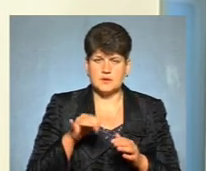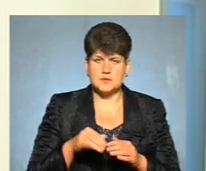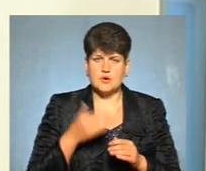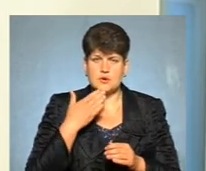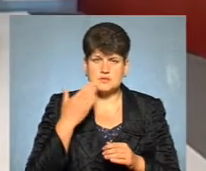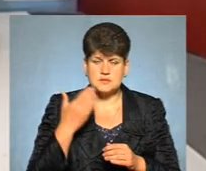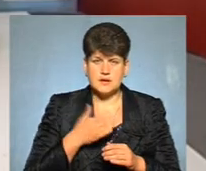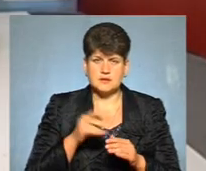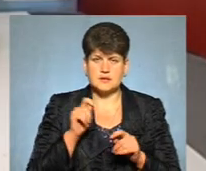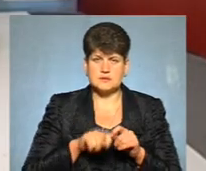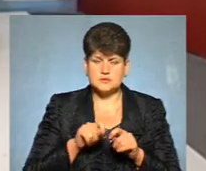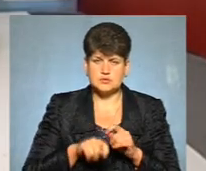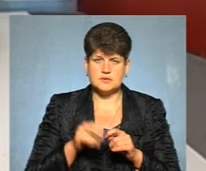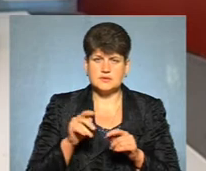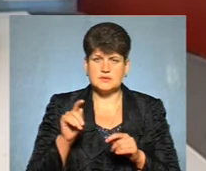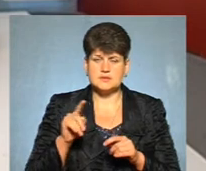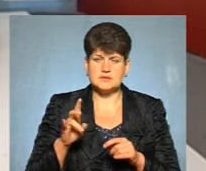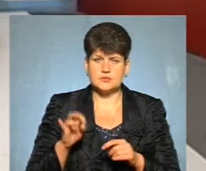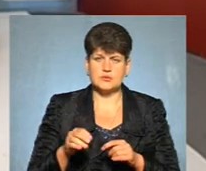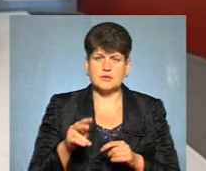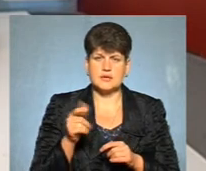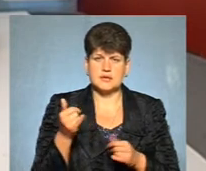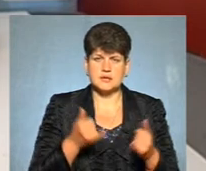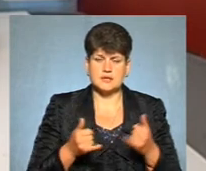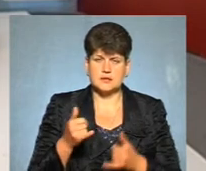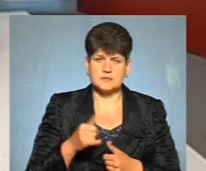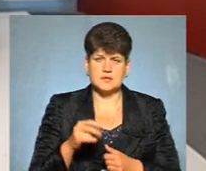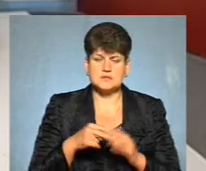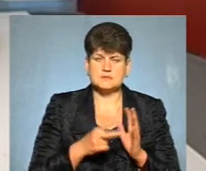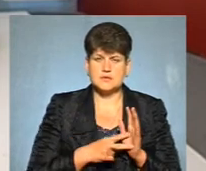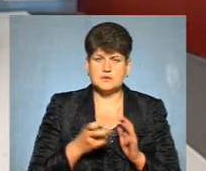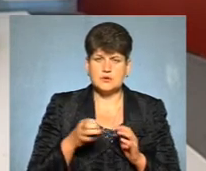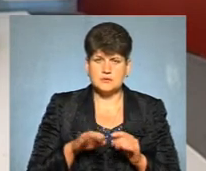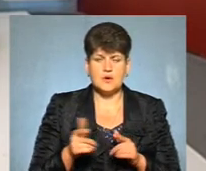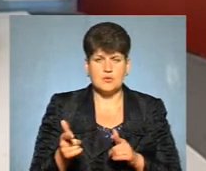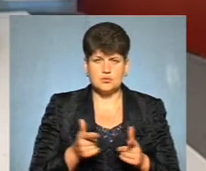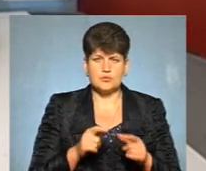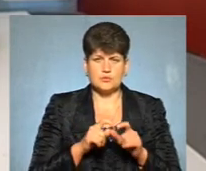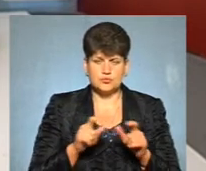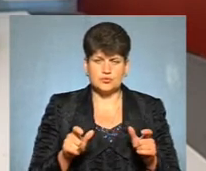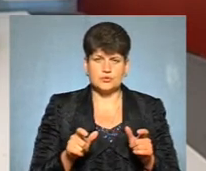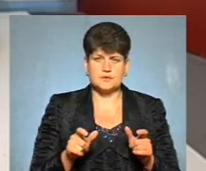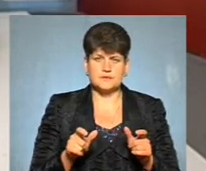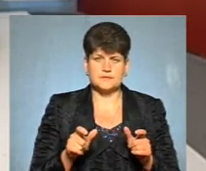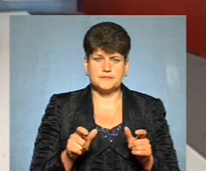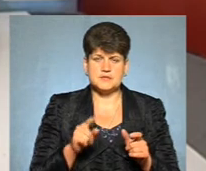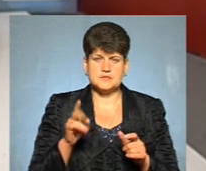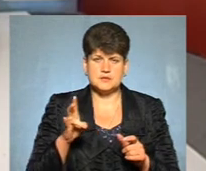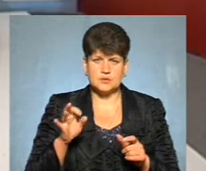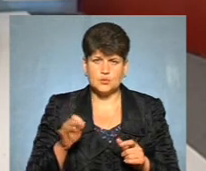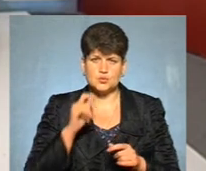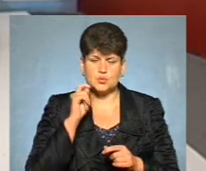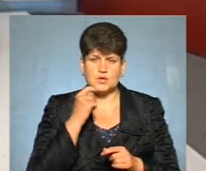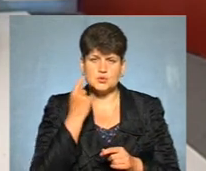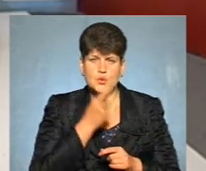тестування, хімія 17 липня. Чи готові пункти тестування для прийняття абітурієнтів, щоб складати ЗНО з